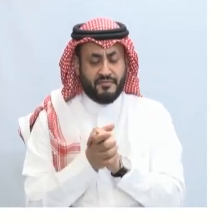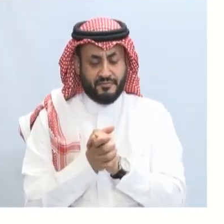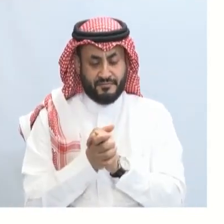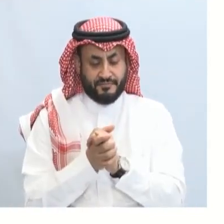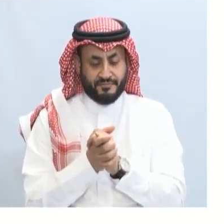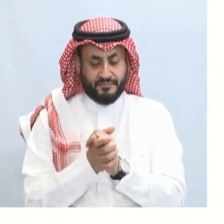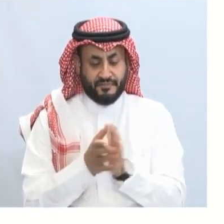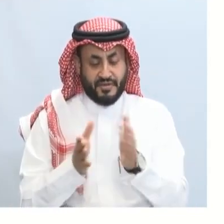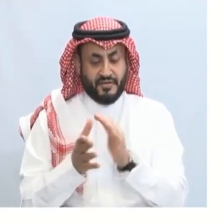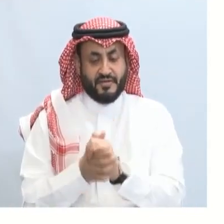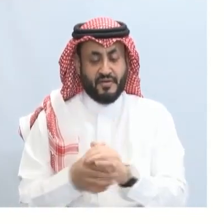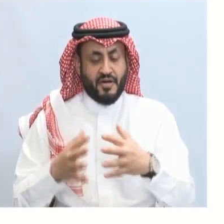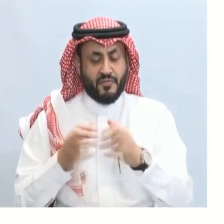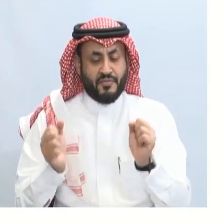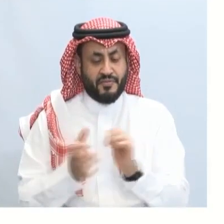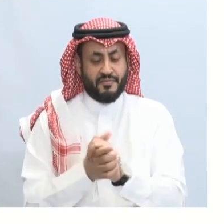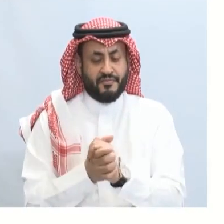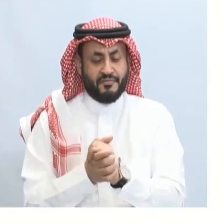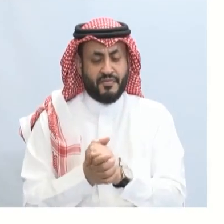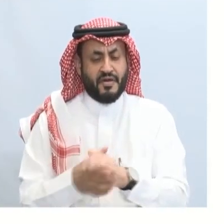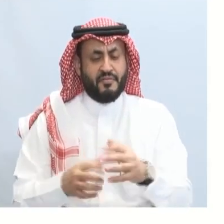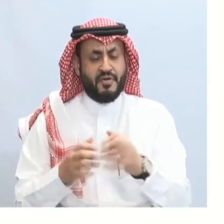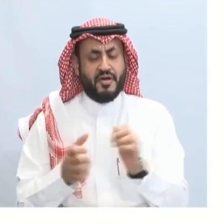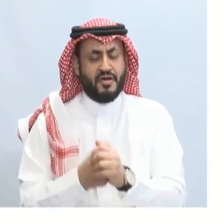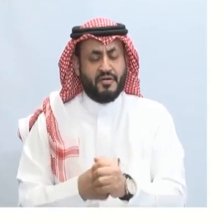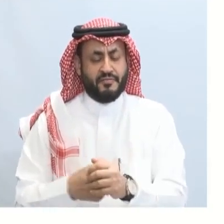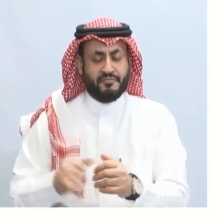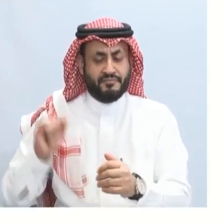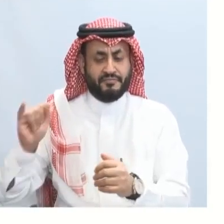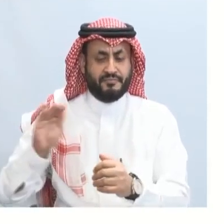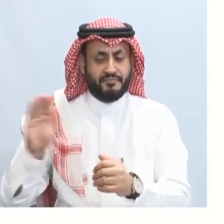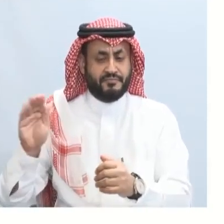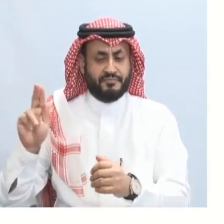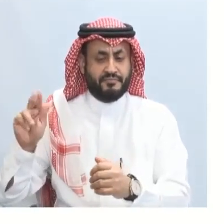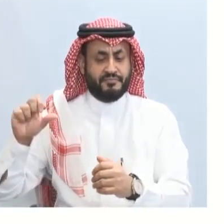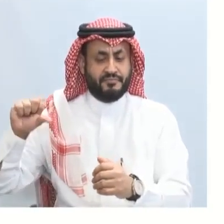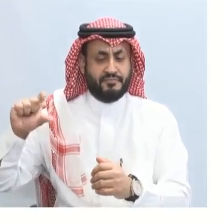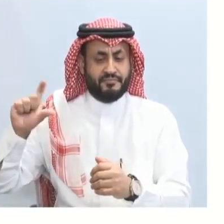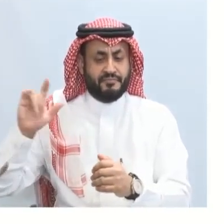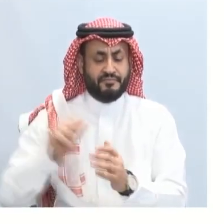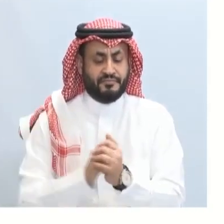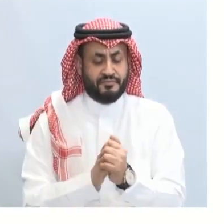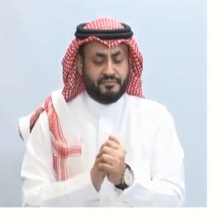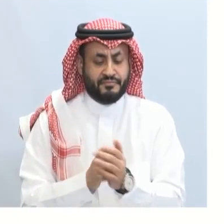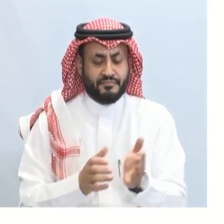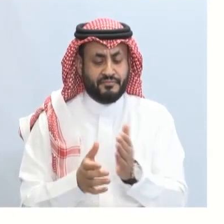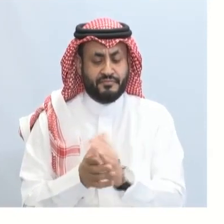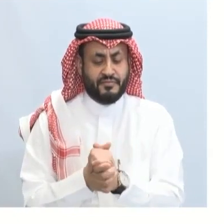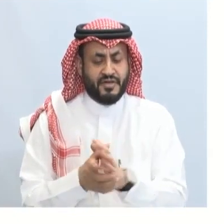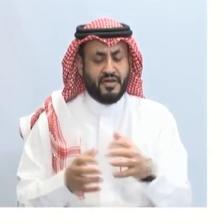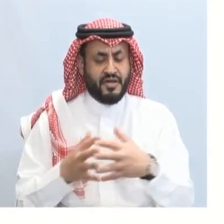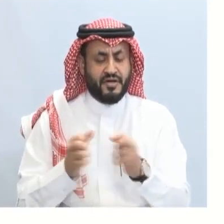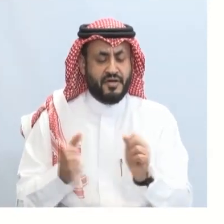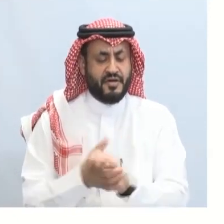الاجتماع خامسا ان اوضح معنى المسؤوليه في علم النفس سادسا ان اشرح معنى